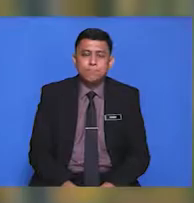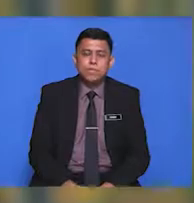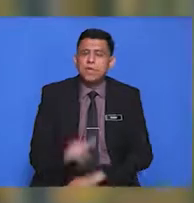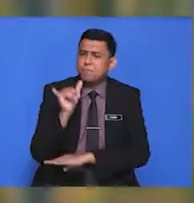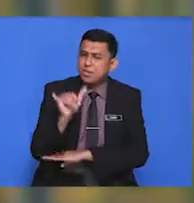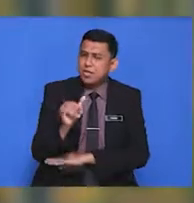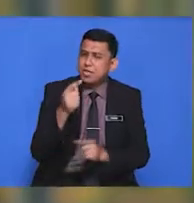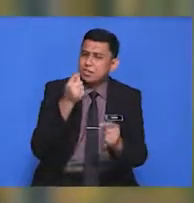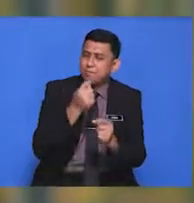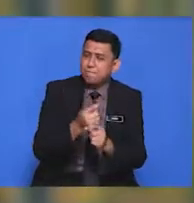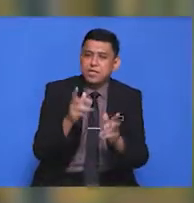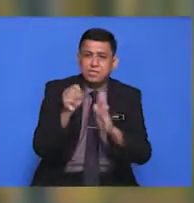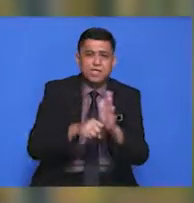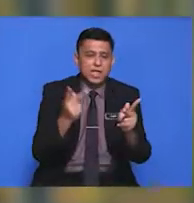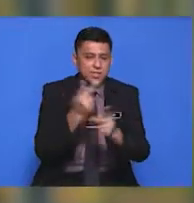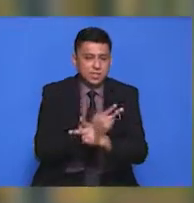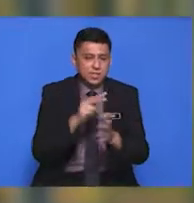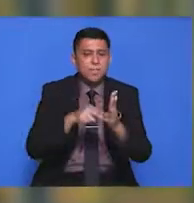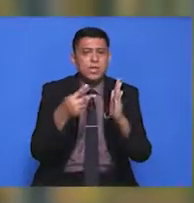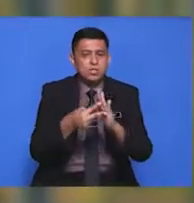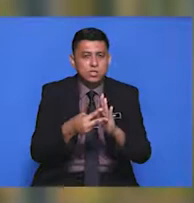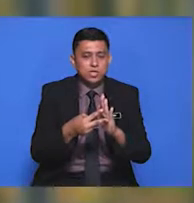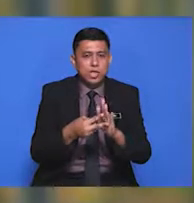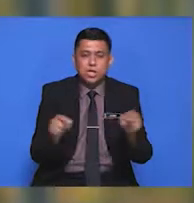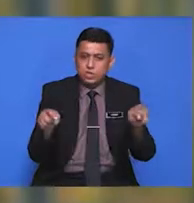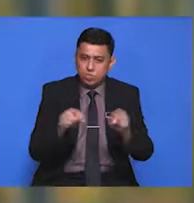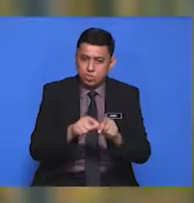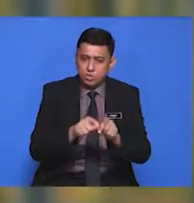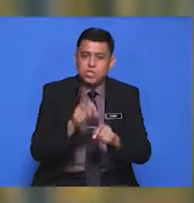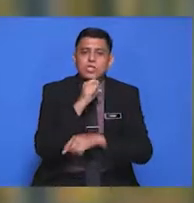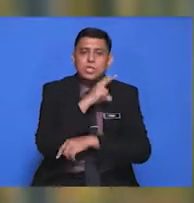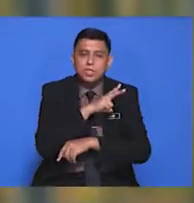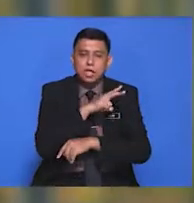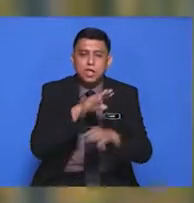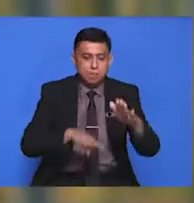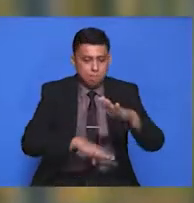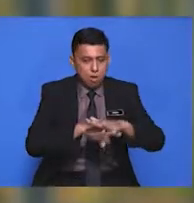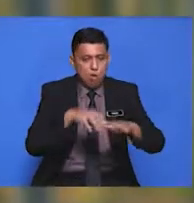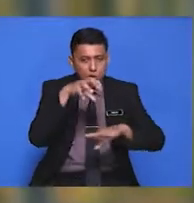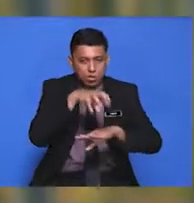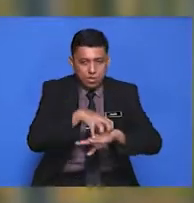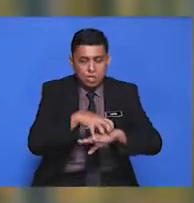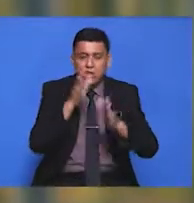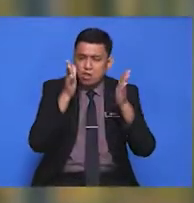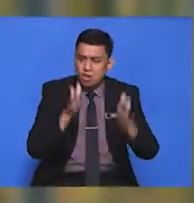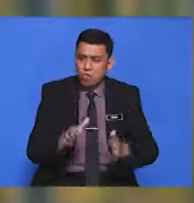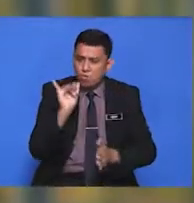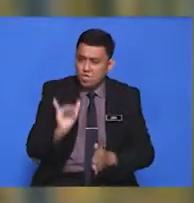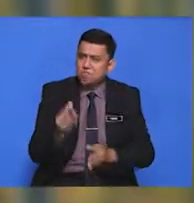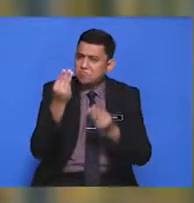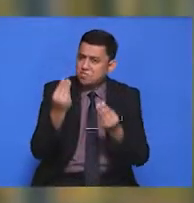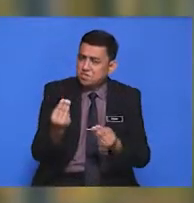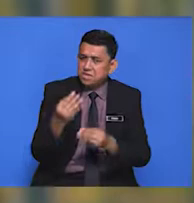Ya, tepat sekali. Maksud peribahasa seperti katak di bawah tempurung ialah orang yang terhad